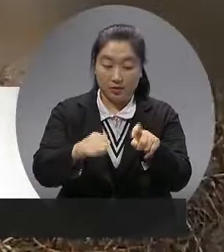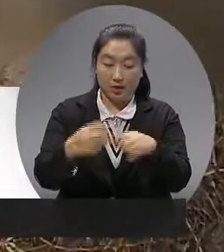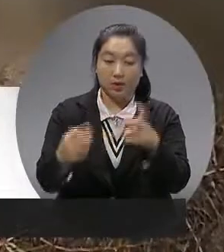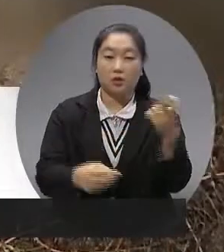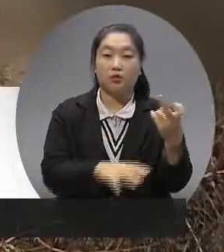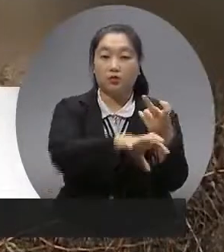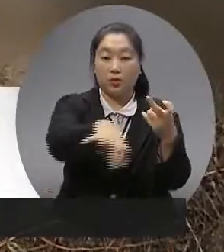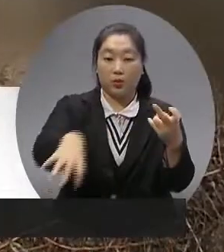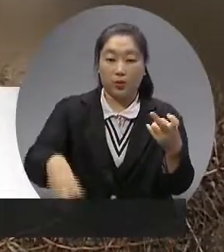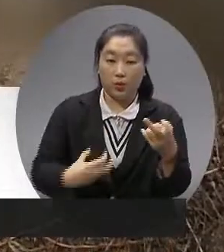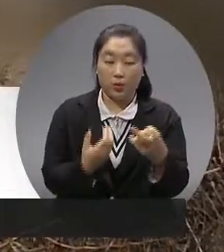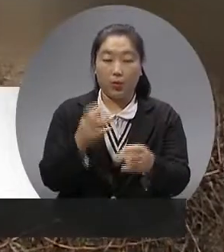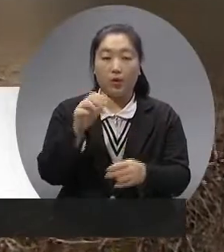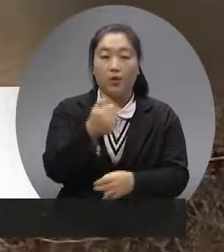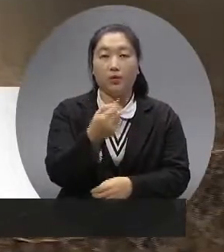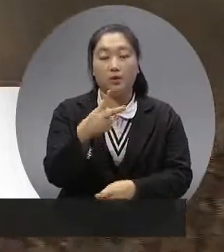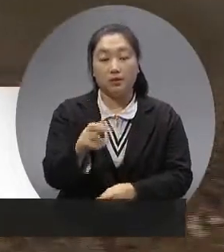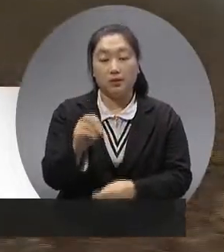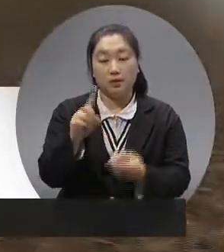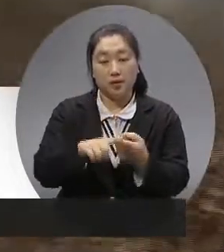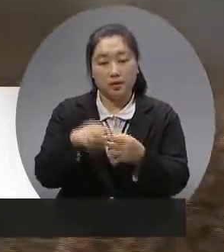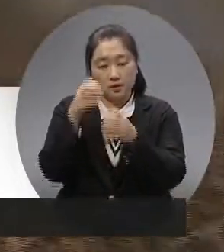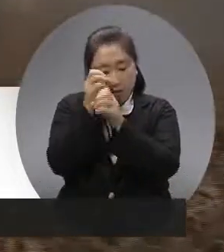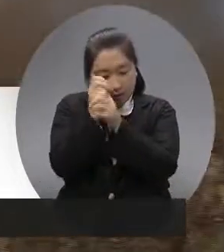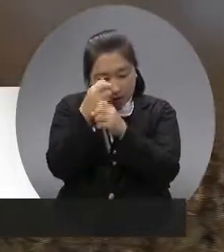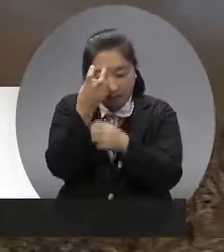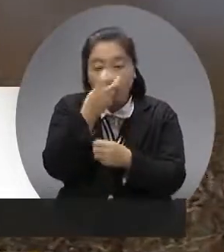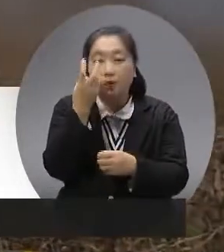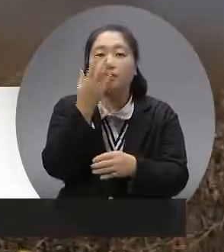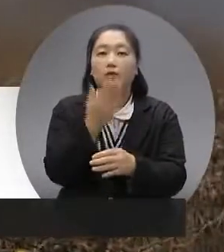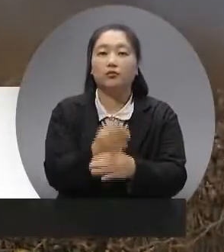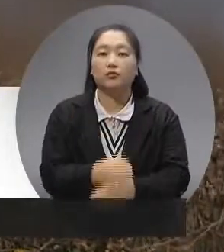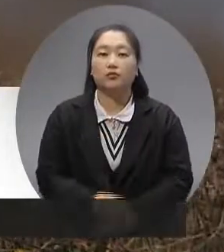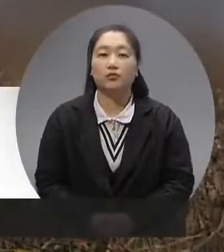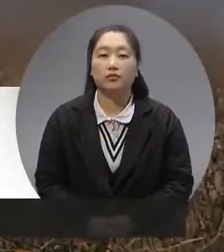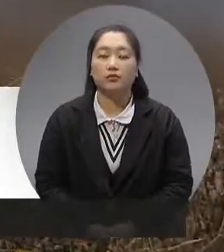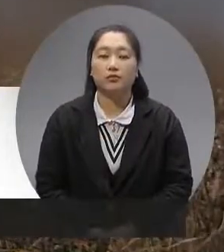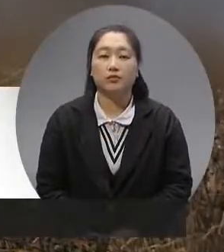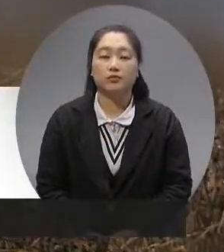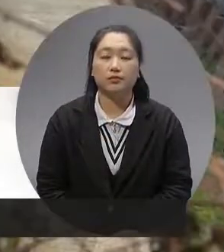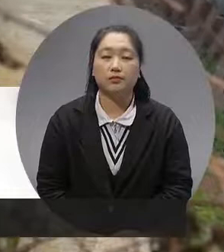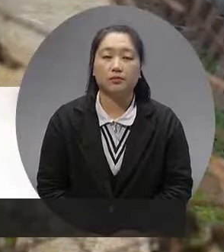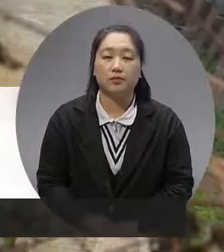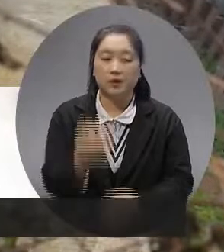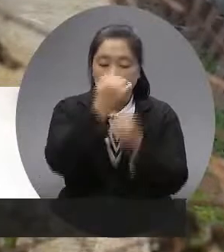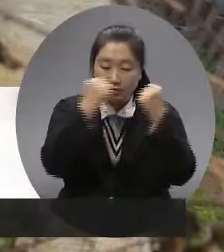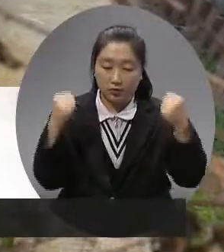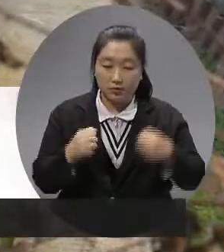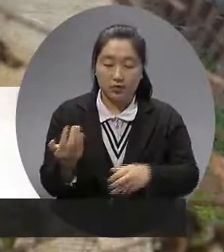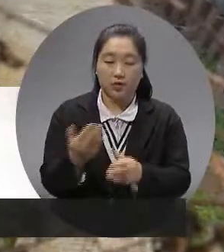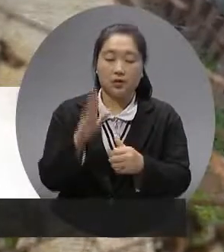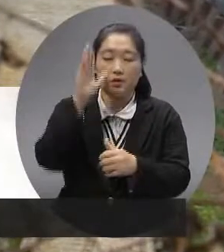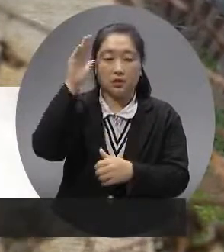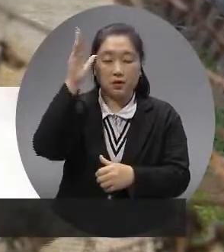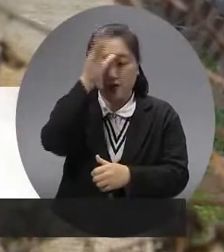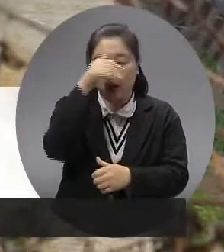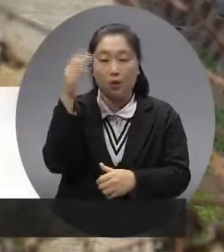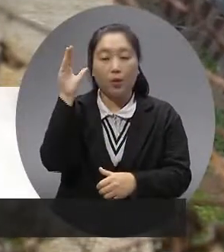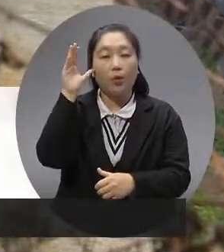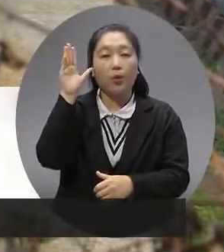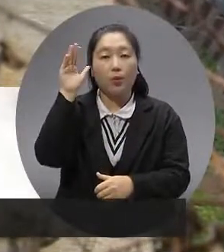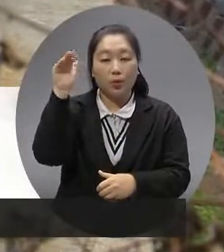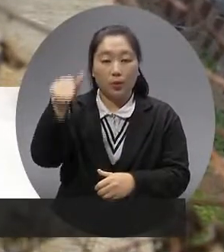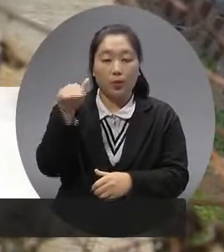농가, 가금류 52만 마리에 대한 정밀 검사가 진행되고 있습니다. 충북 가금 농가라는 7번째